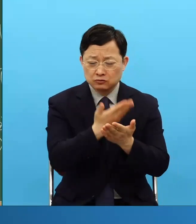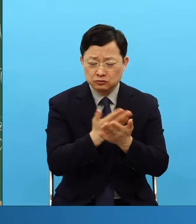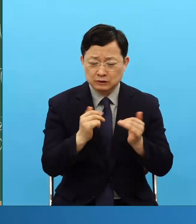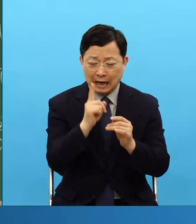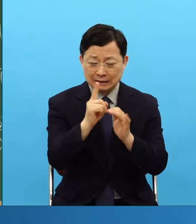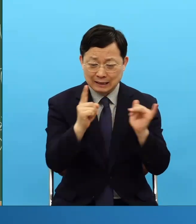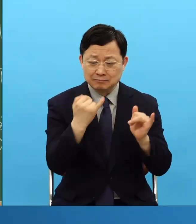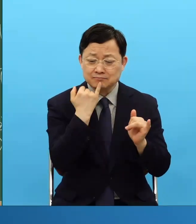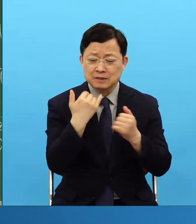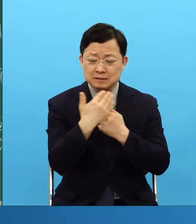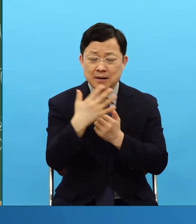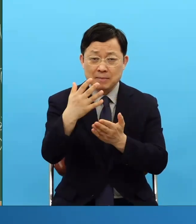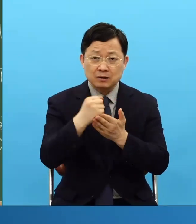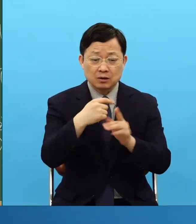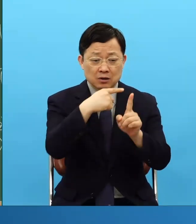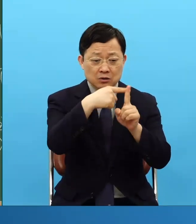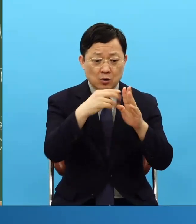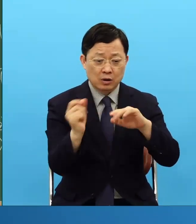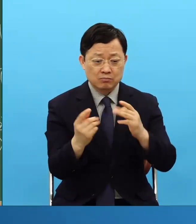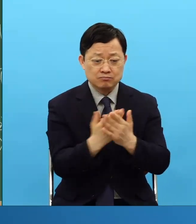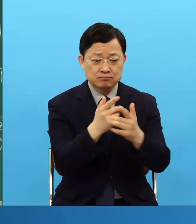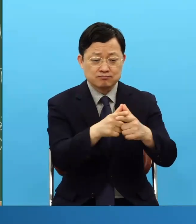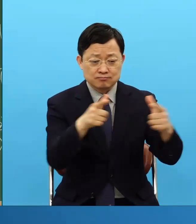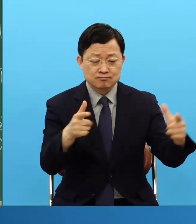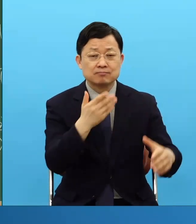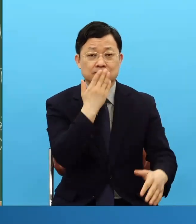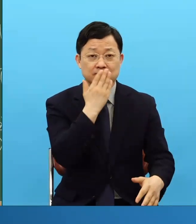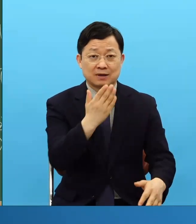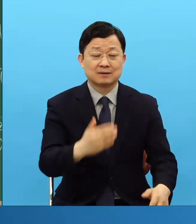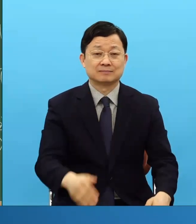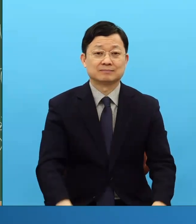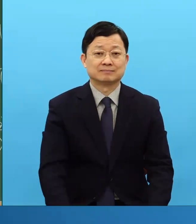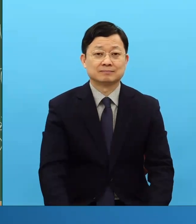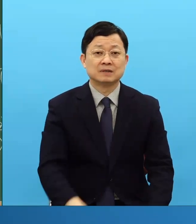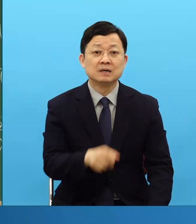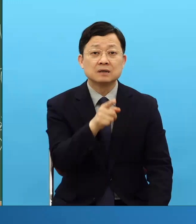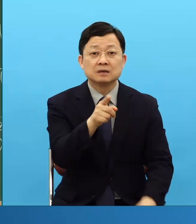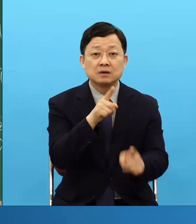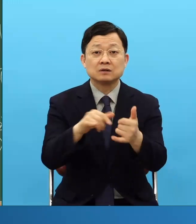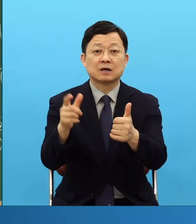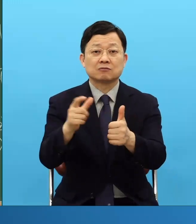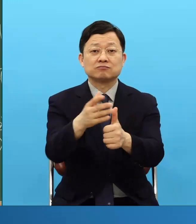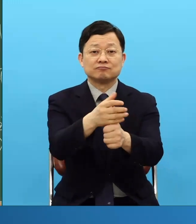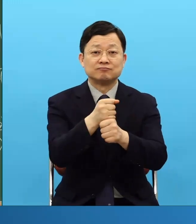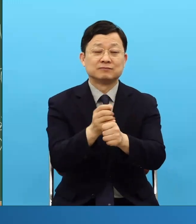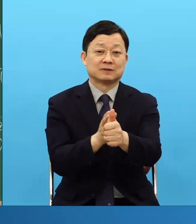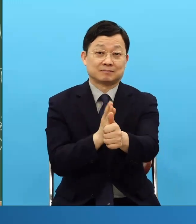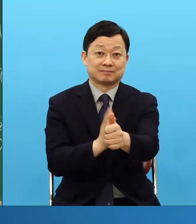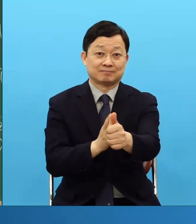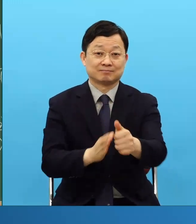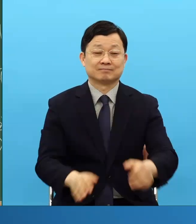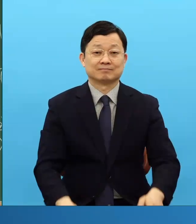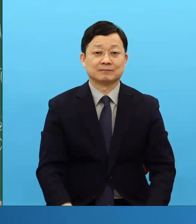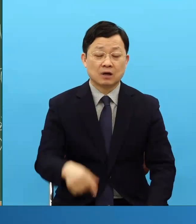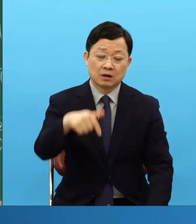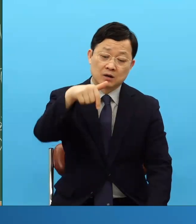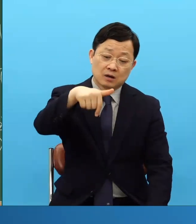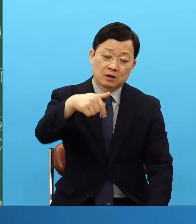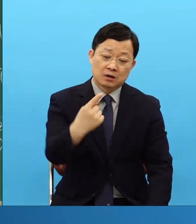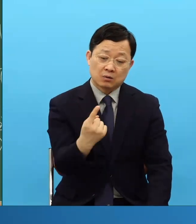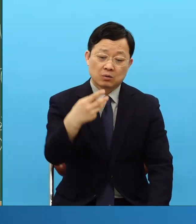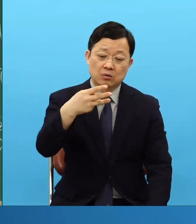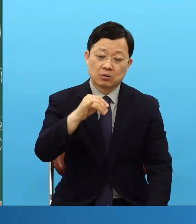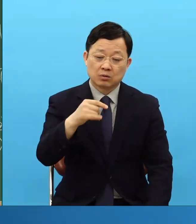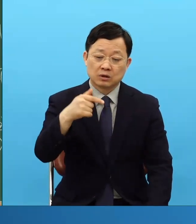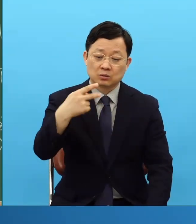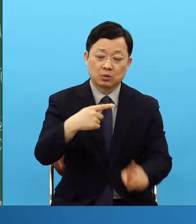은혜 받아버려도 교회 산다니까요. If just one church officer receives grace, the church will be 그 언약을 revolved. 딱 붙잡으셔야 돼요. And so you need to hold to that 고린도 교회 covenant. 다